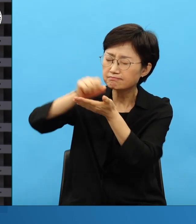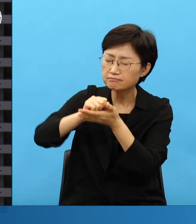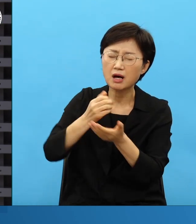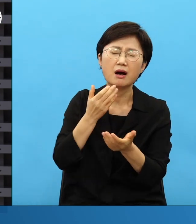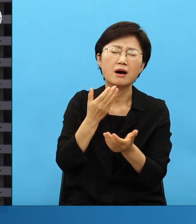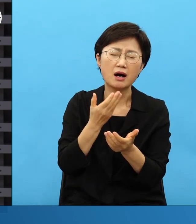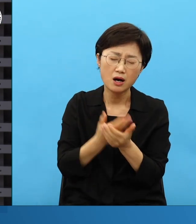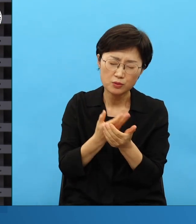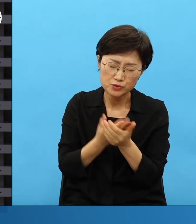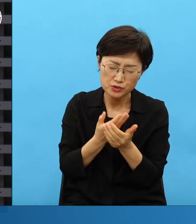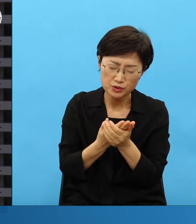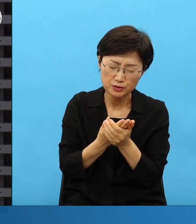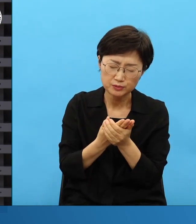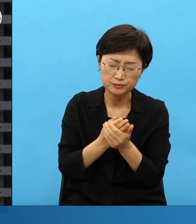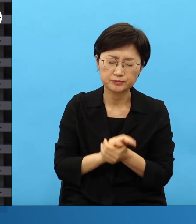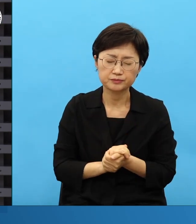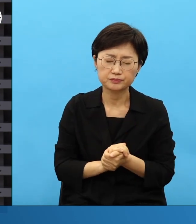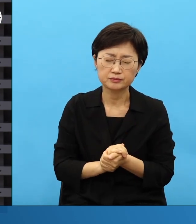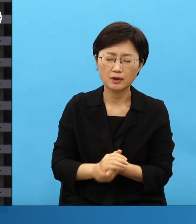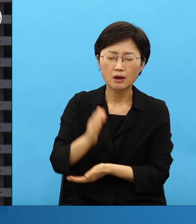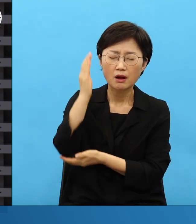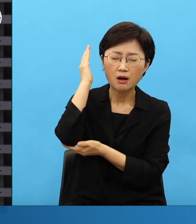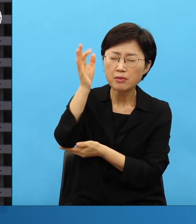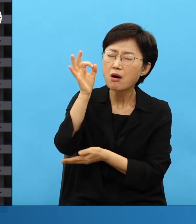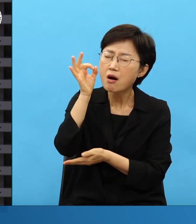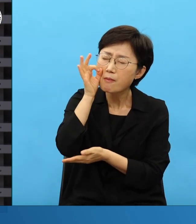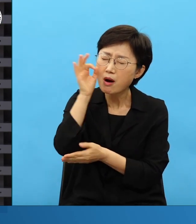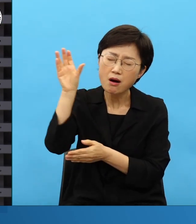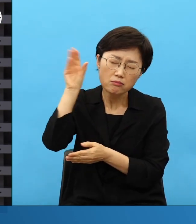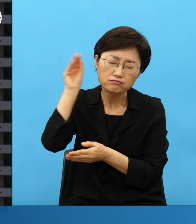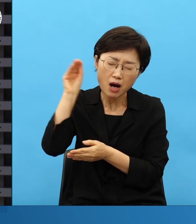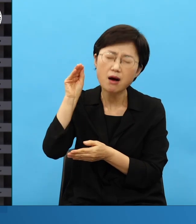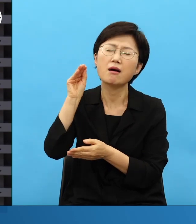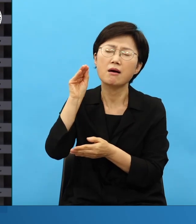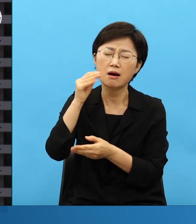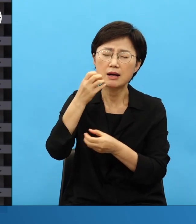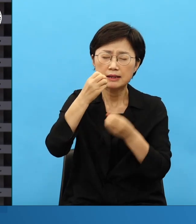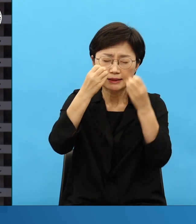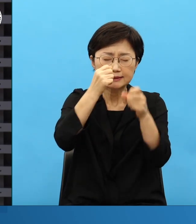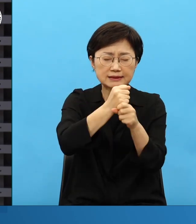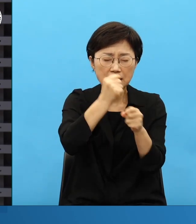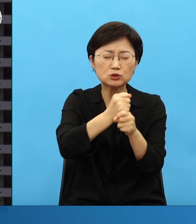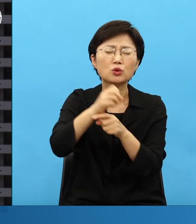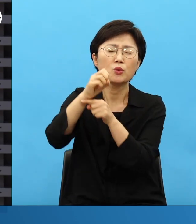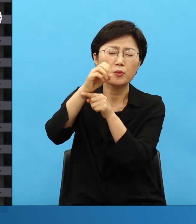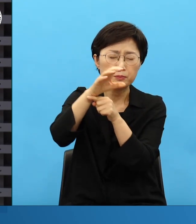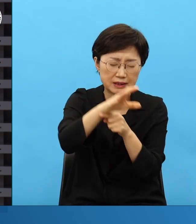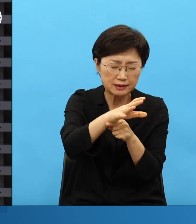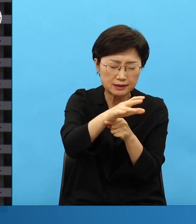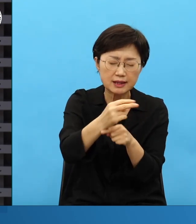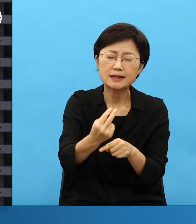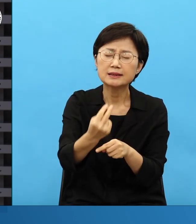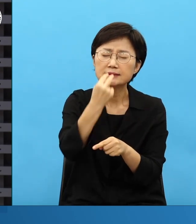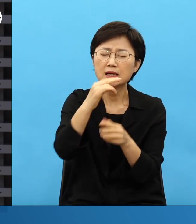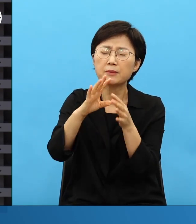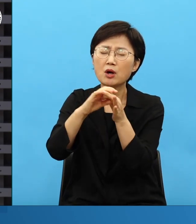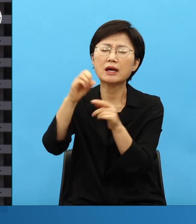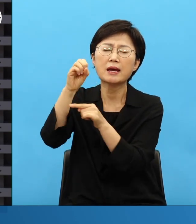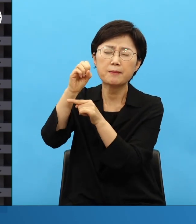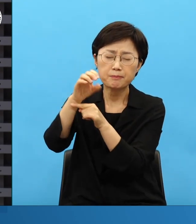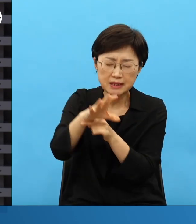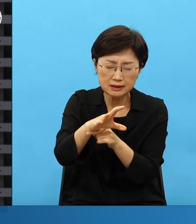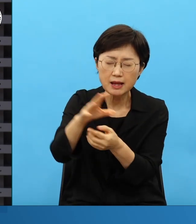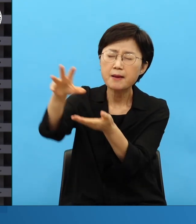is proclaimed. 말씀을 들을 때에 창조의 빛이 되시고 생명의 빛 되신 말씀으로 우리 생명이